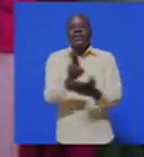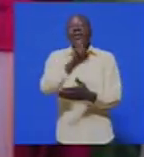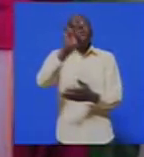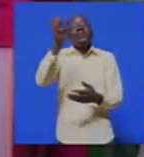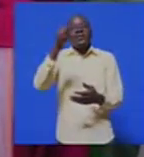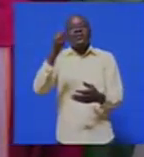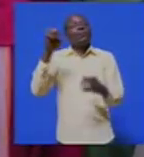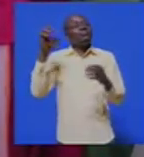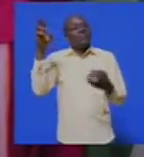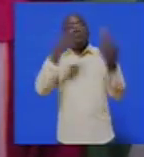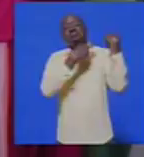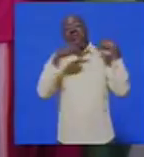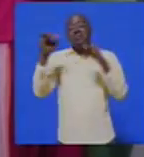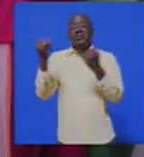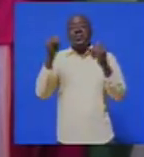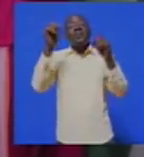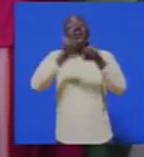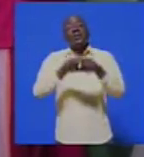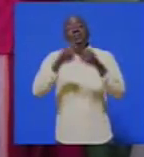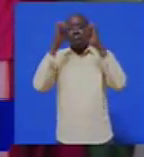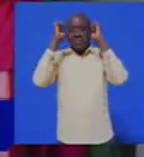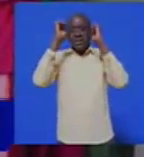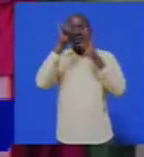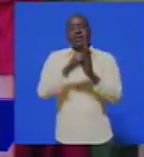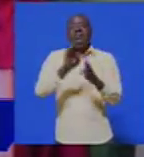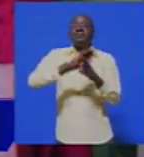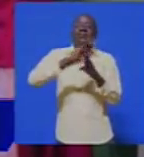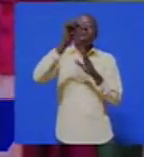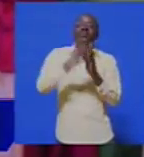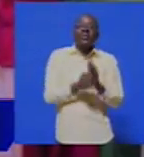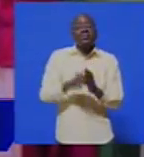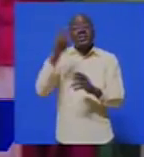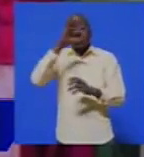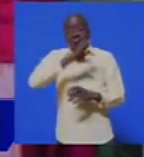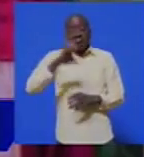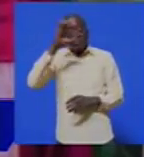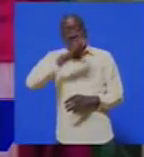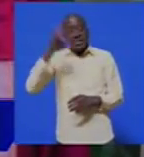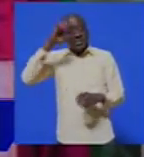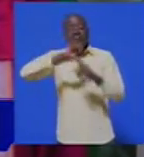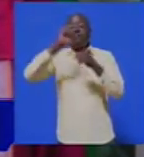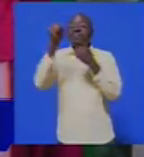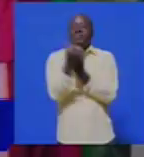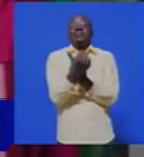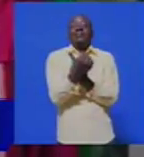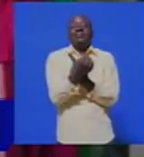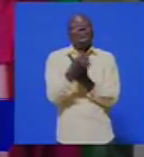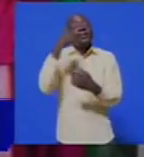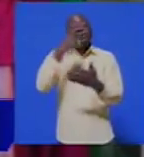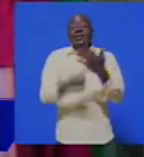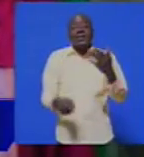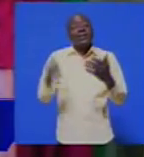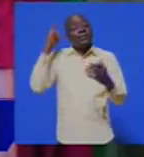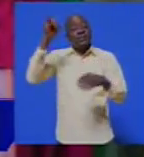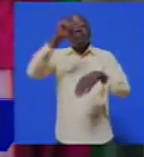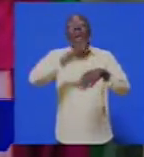non seulement dans l'enseignement et la formation, aussi dans la recherche, mais aussi dans la société dans laquelle elle se situe.